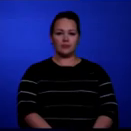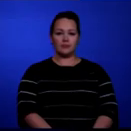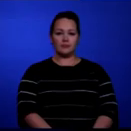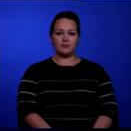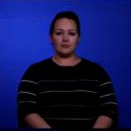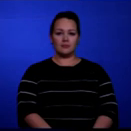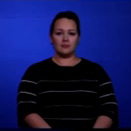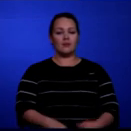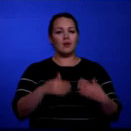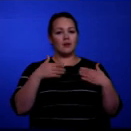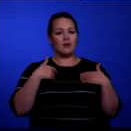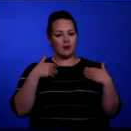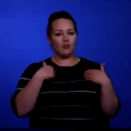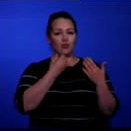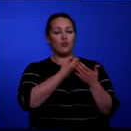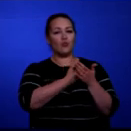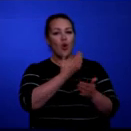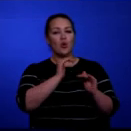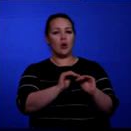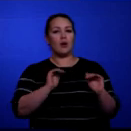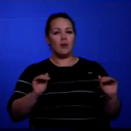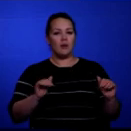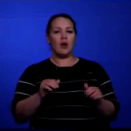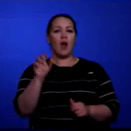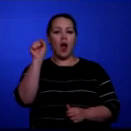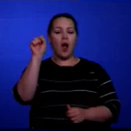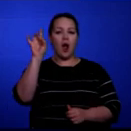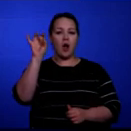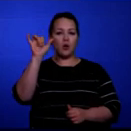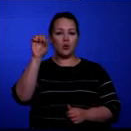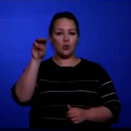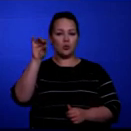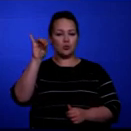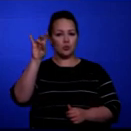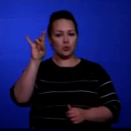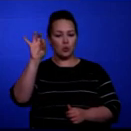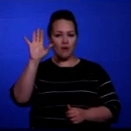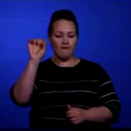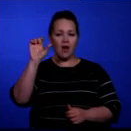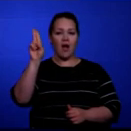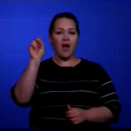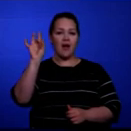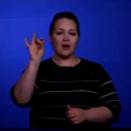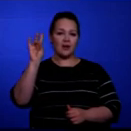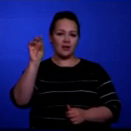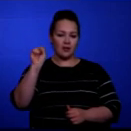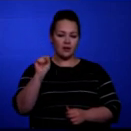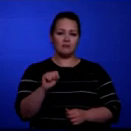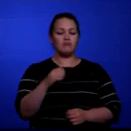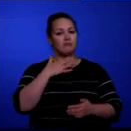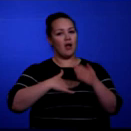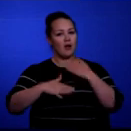здравствуйте дорогие ребята меня зовут арутюнова карина владимировна и я рада что мы сегодня с вами вновь